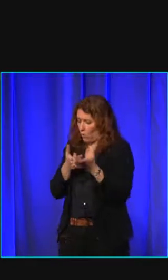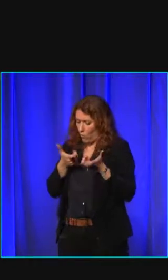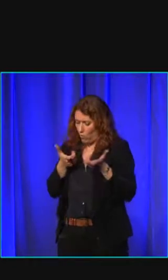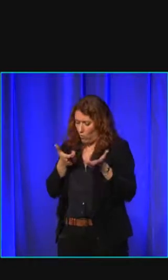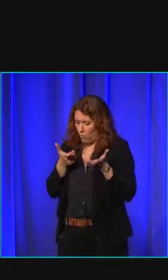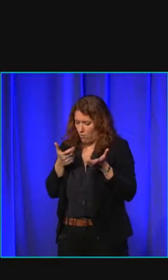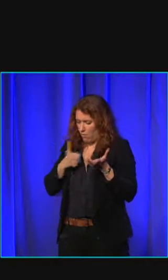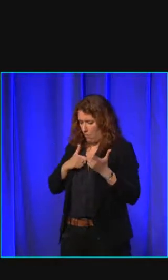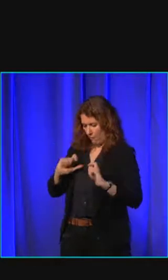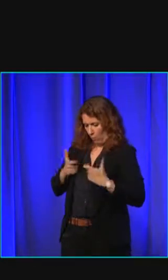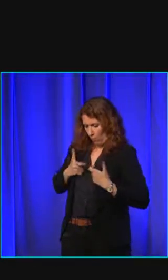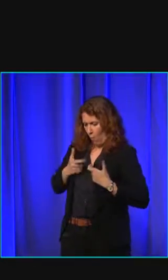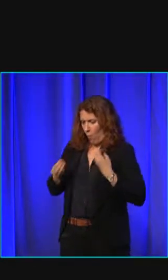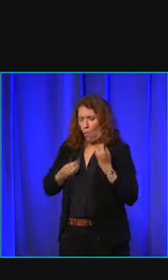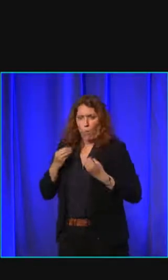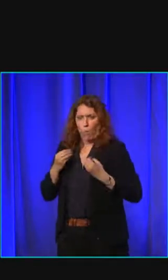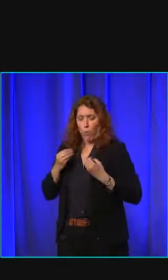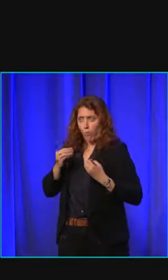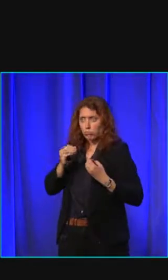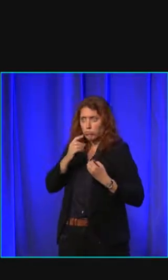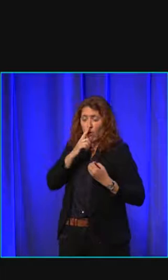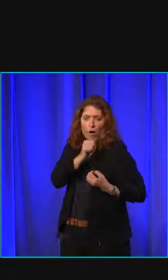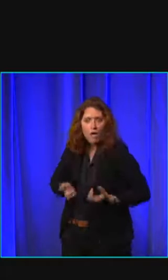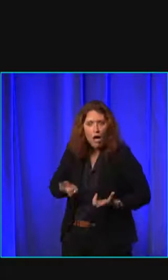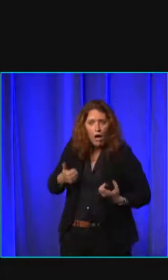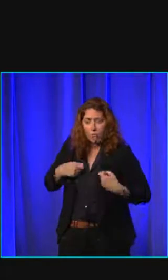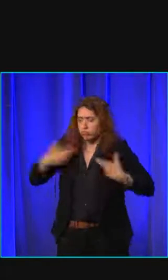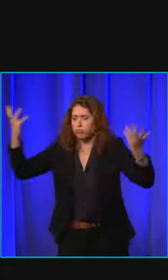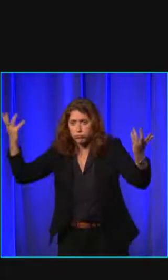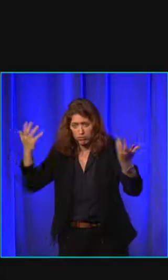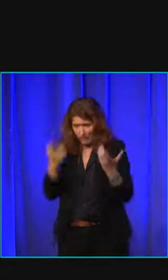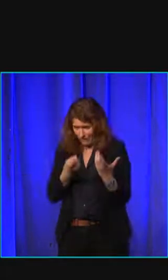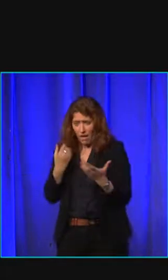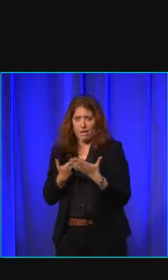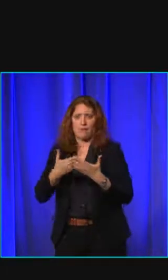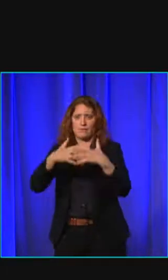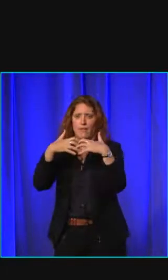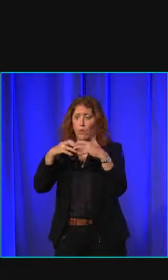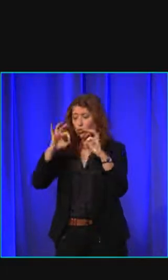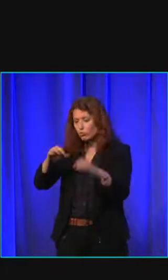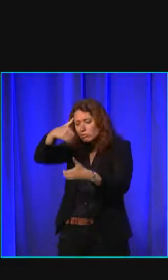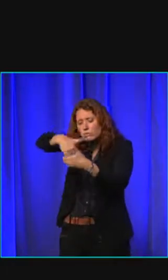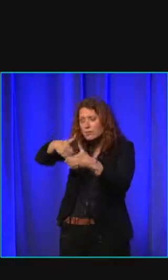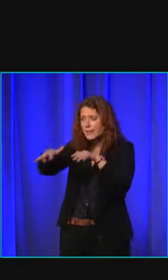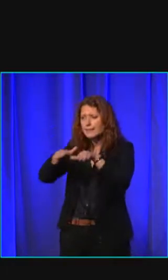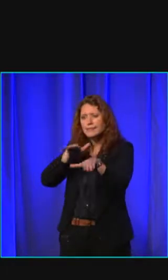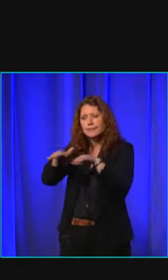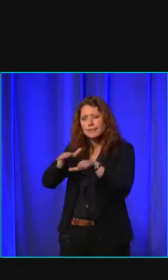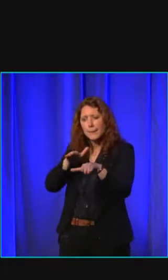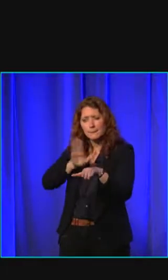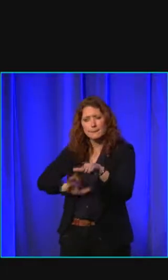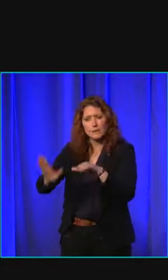des comportements. Et ce cerveau, le cerveau, c'est un système qui présente une